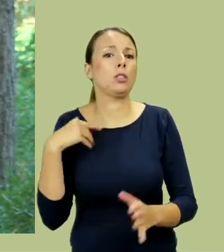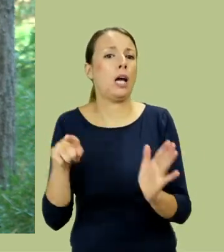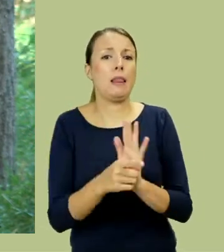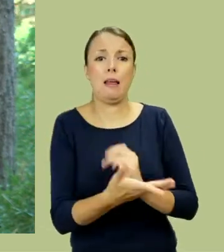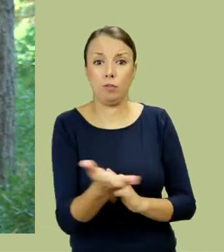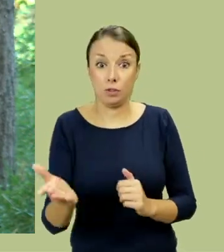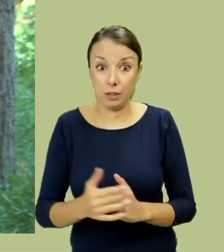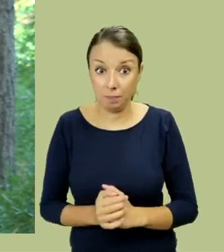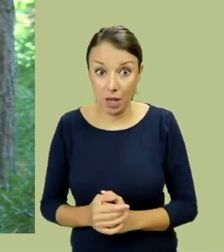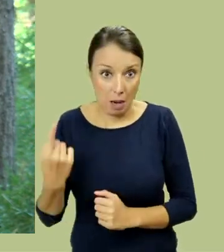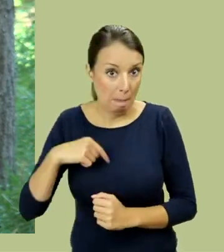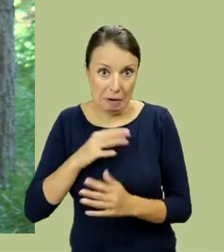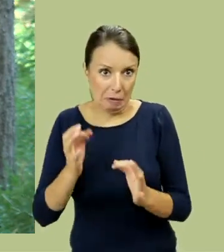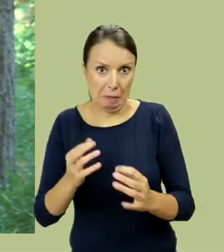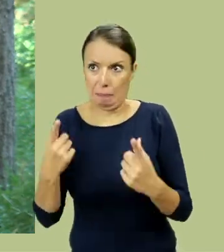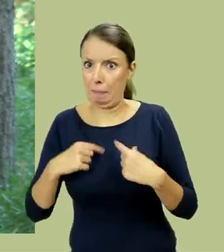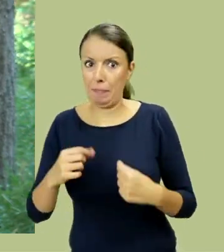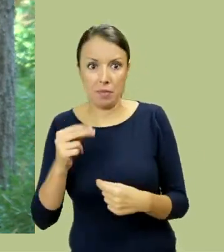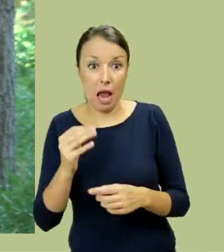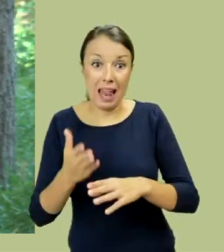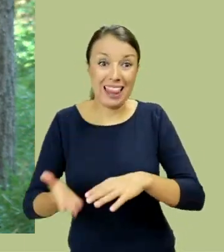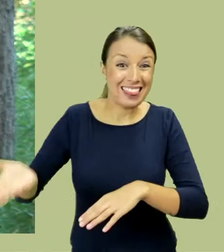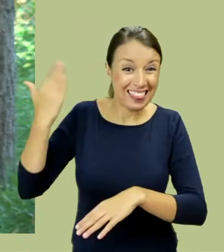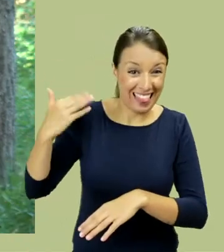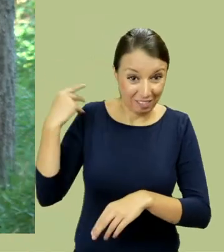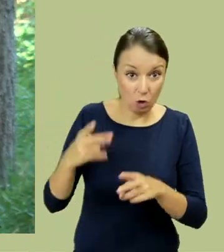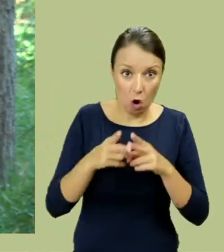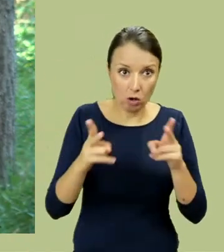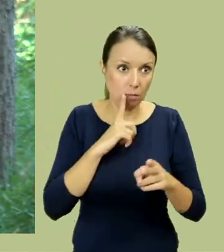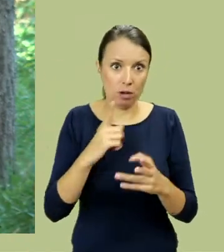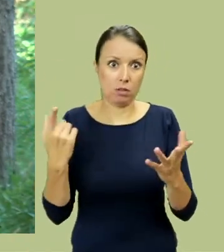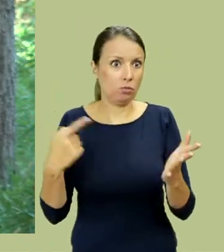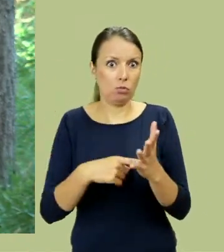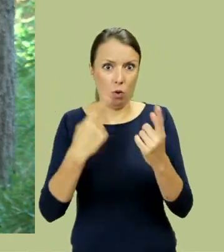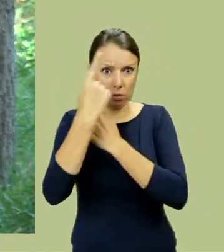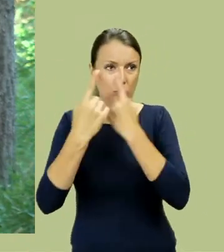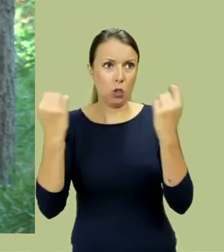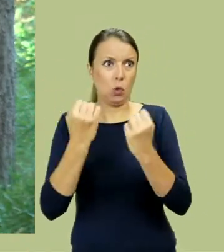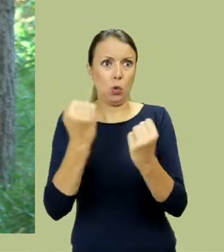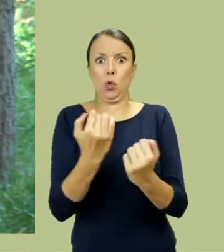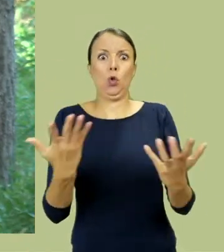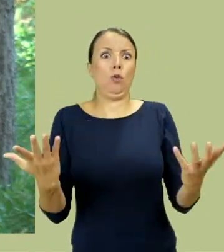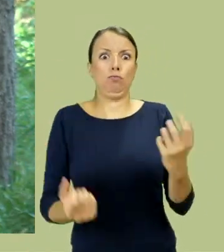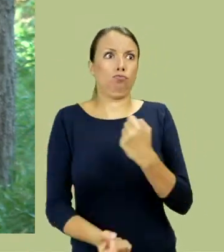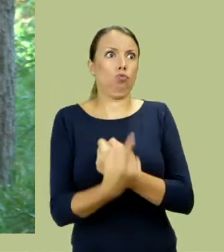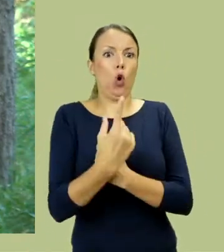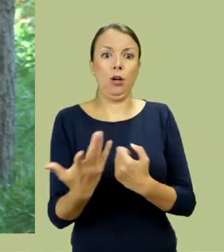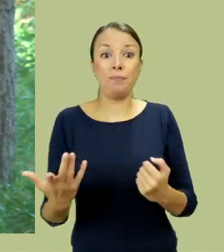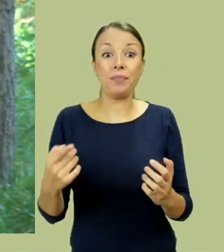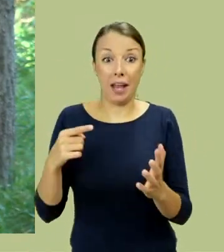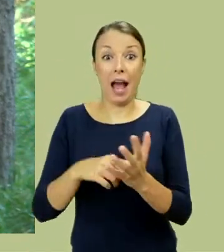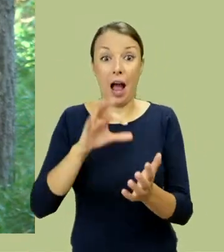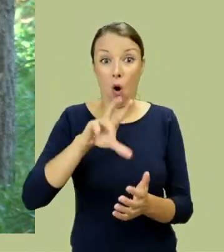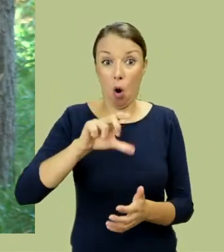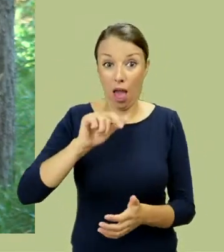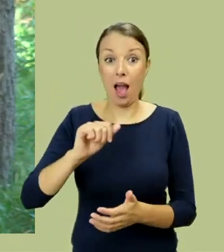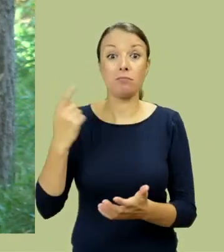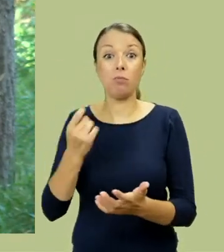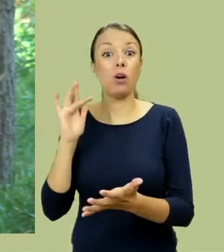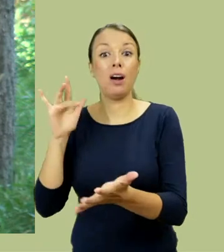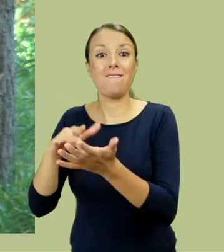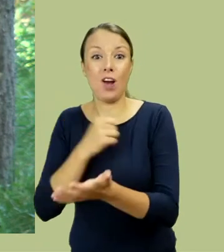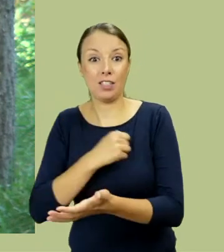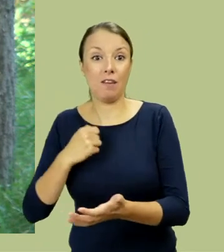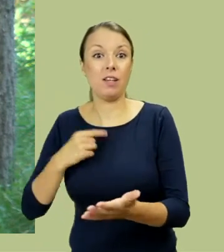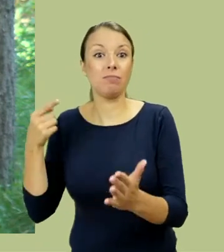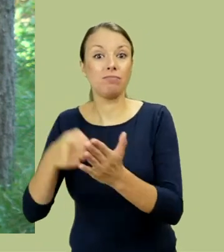ale w tamtych czasach było to rewolucyjne. I Ola wyjeżdżała do Warszawy z taką myślą, żeby walczyć o Polskę,